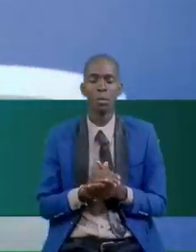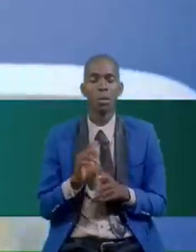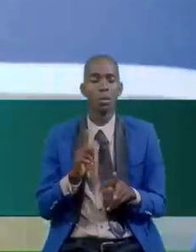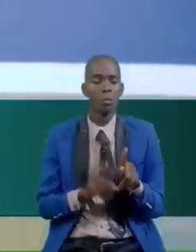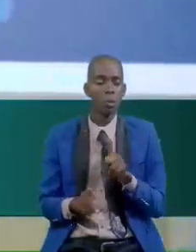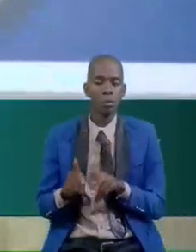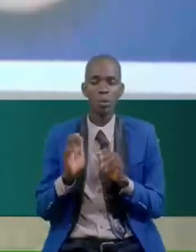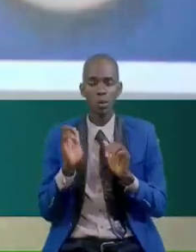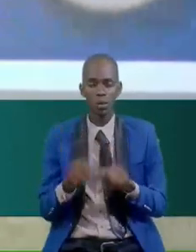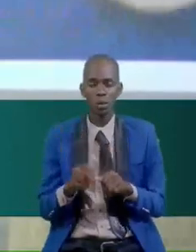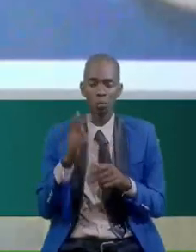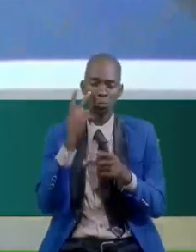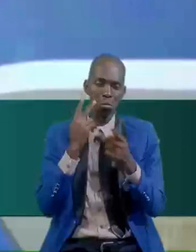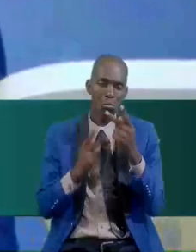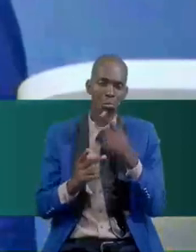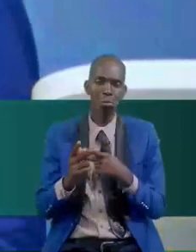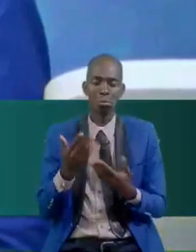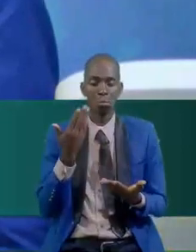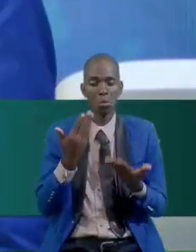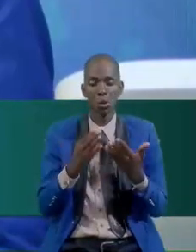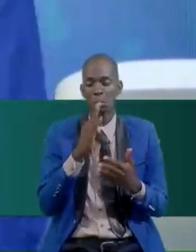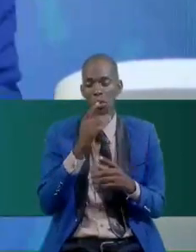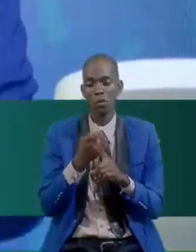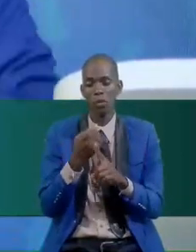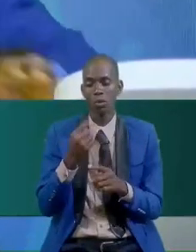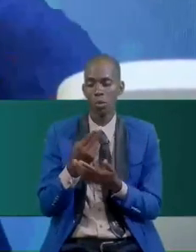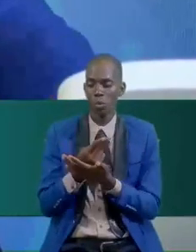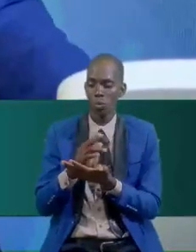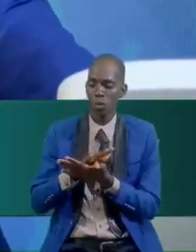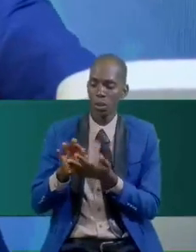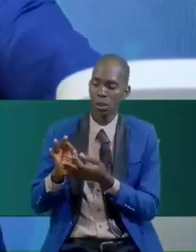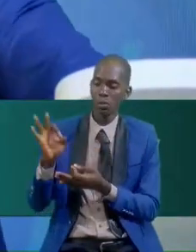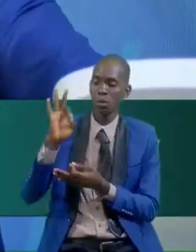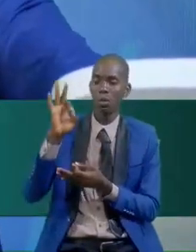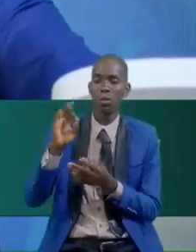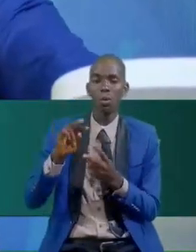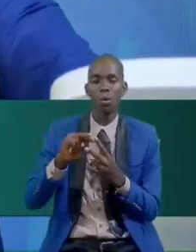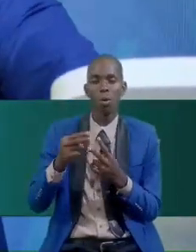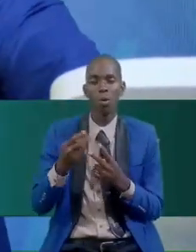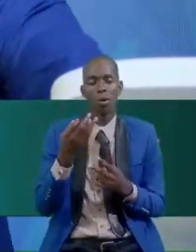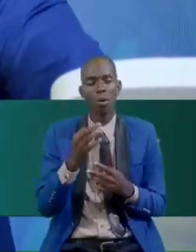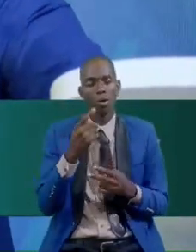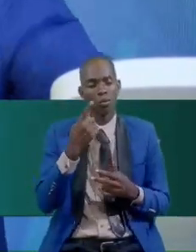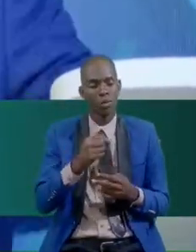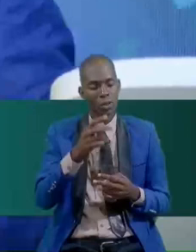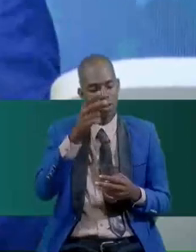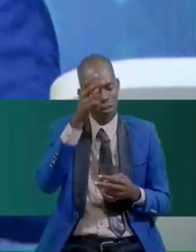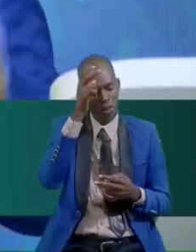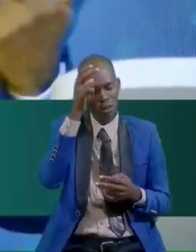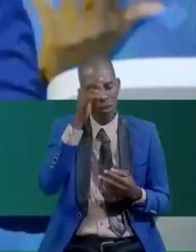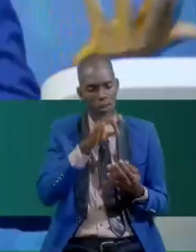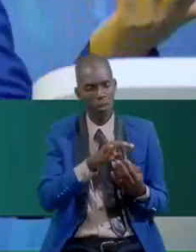peu prophétisé, soit avec le Saint-Esprit, ou avec les esprits